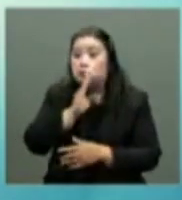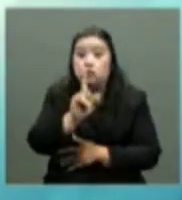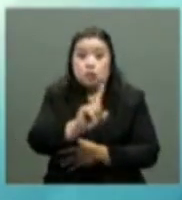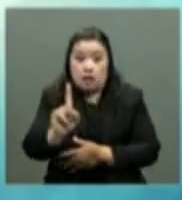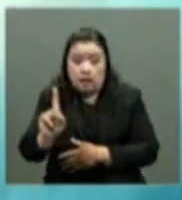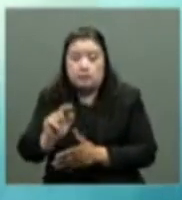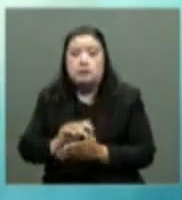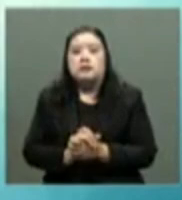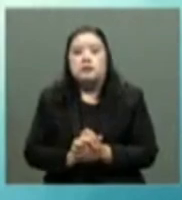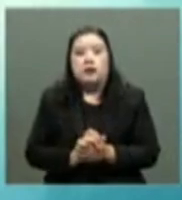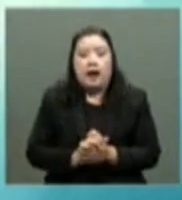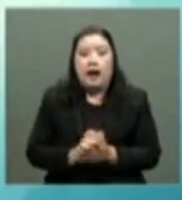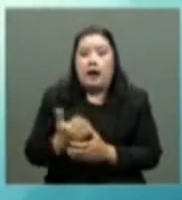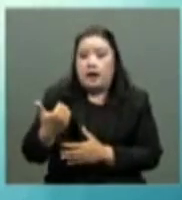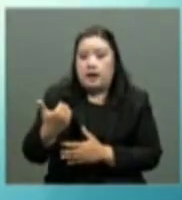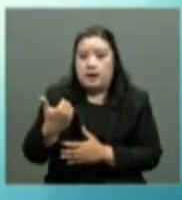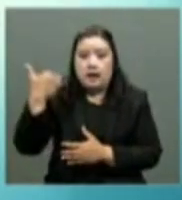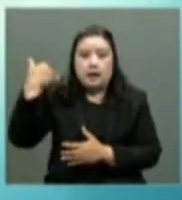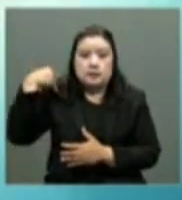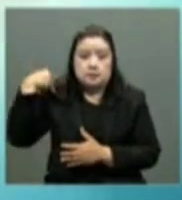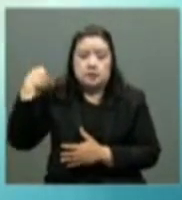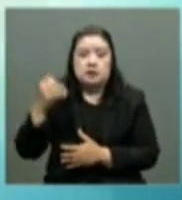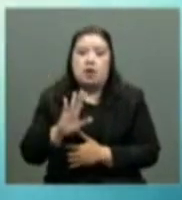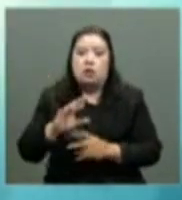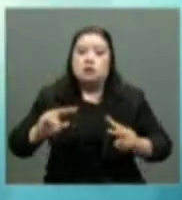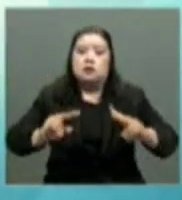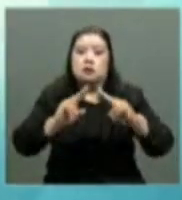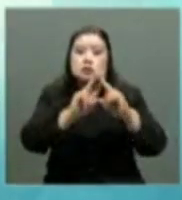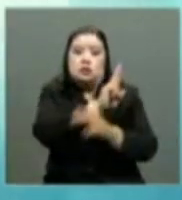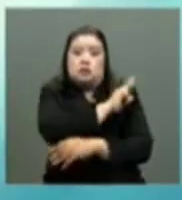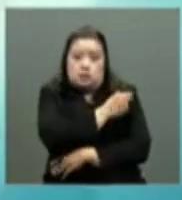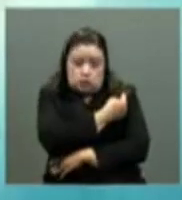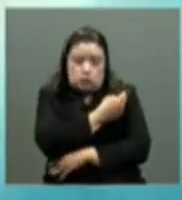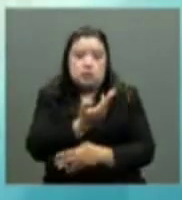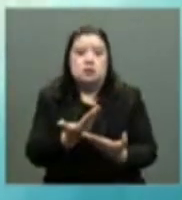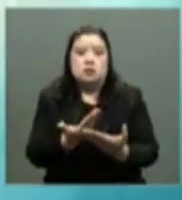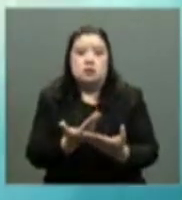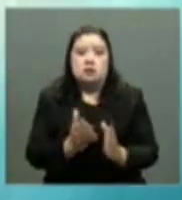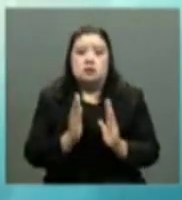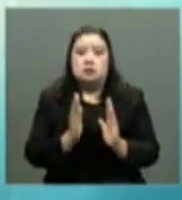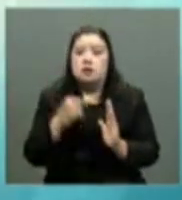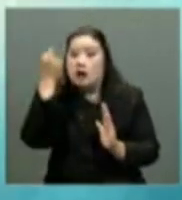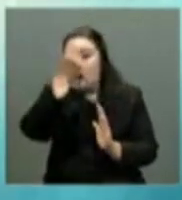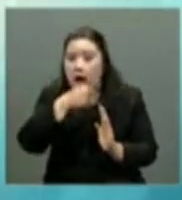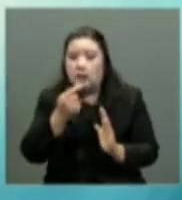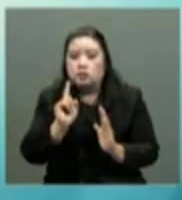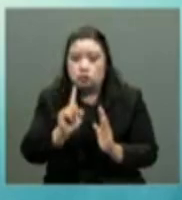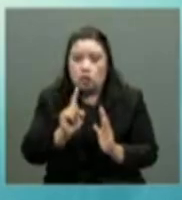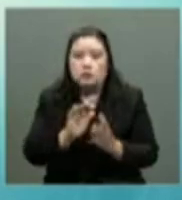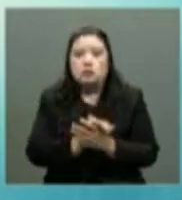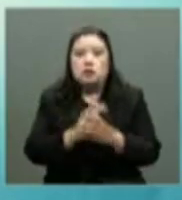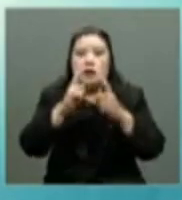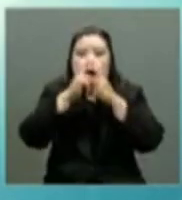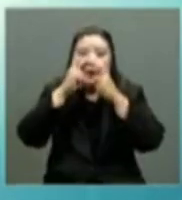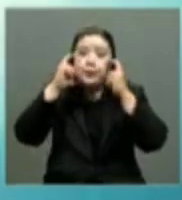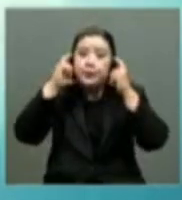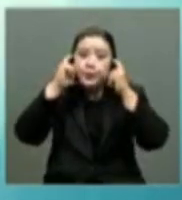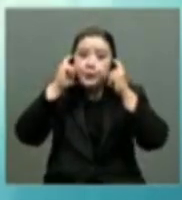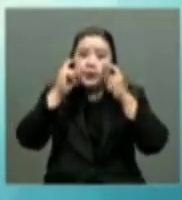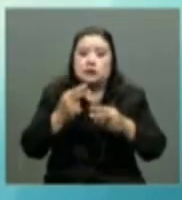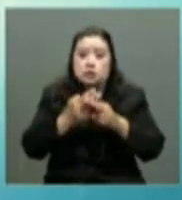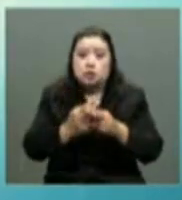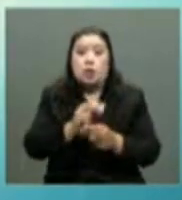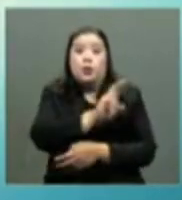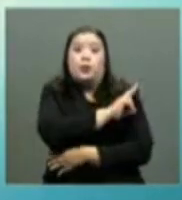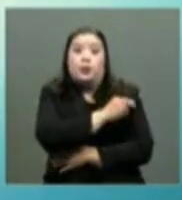ถานที่โดยเฉพาะส่วนของทางด้านกระทรวงสาธารณสุขหรือคนที่ต้องใช้หน้ากากอนามัยชนิดของ